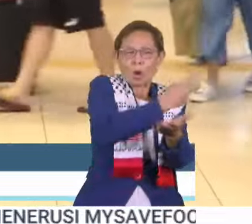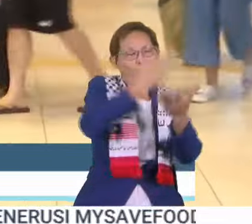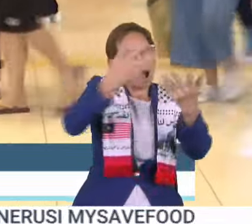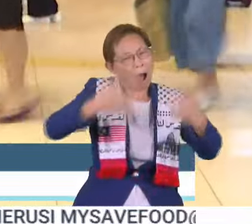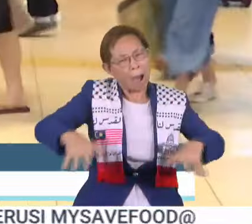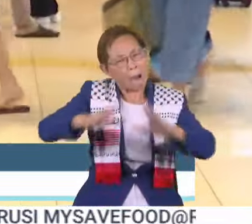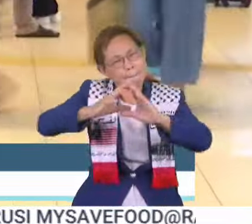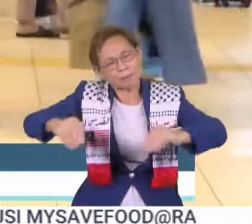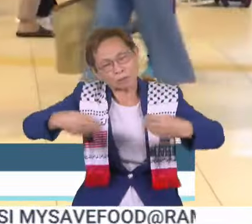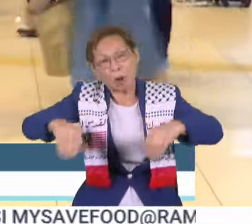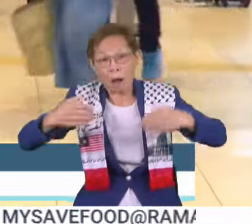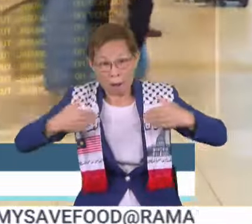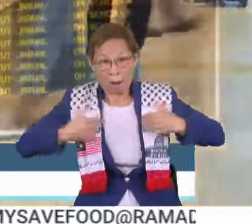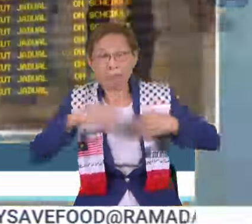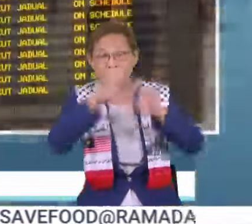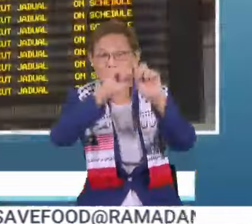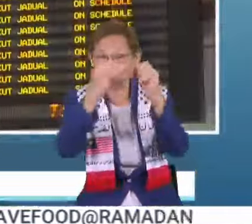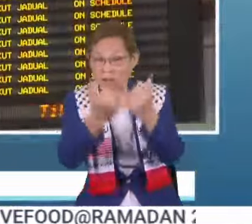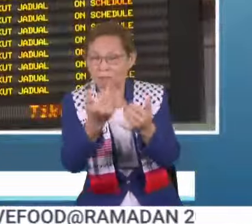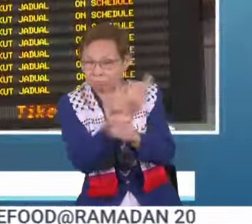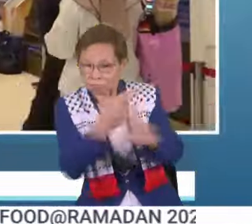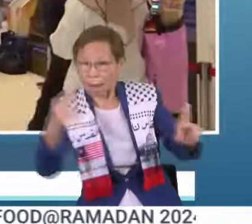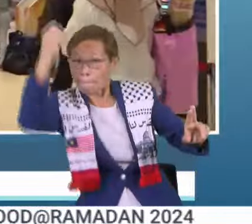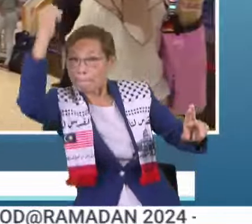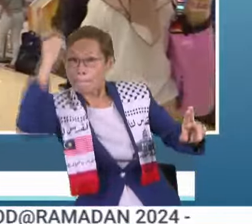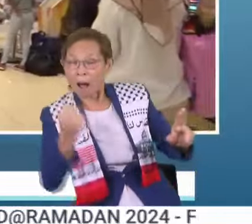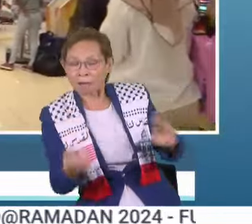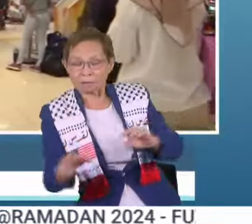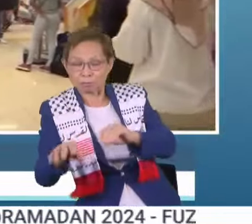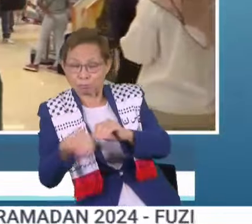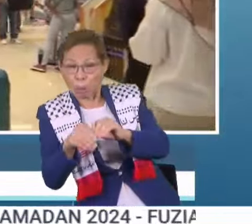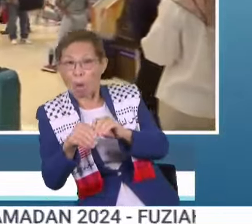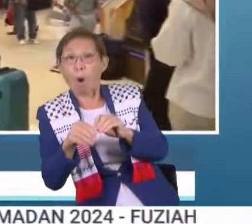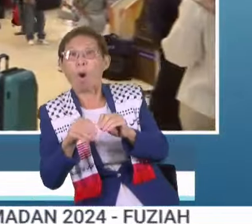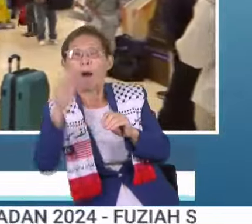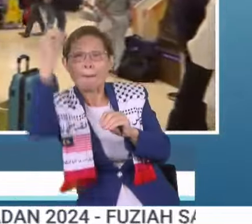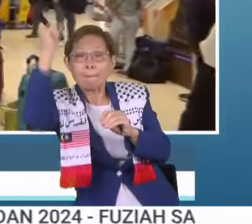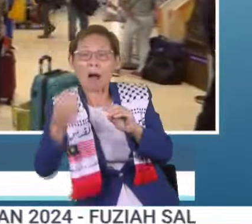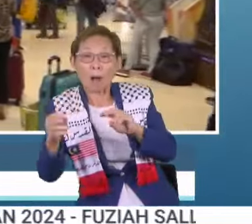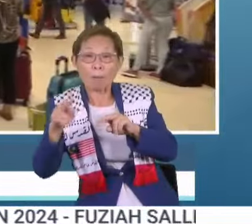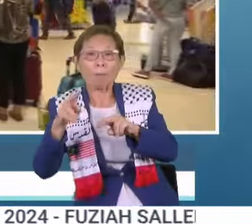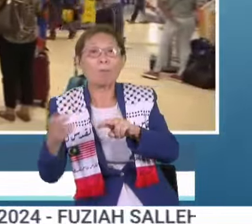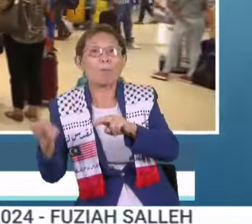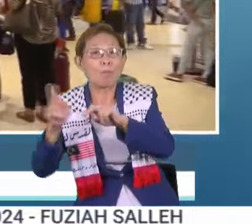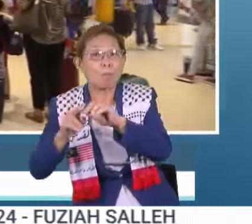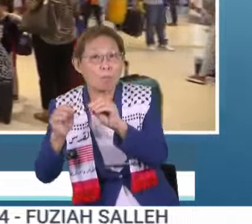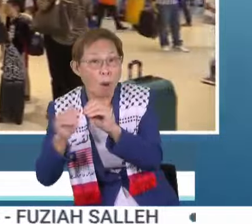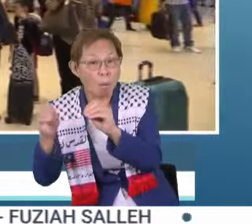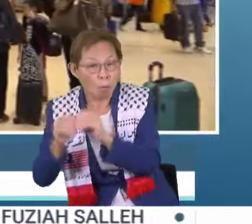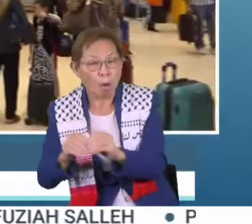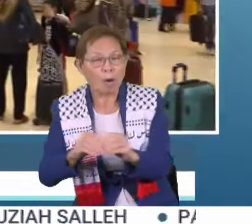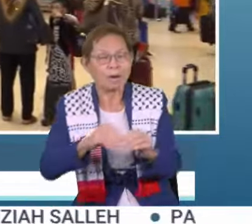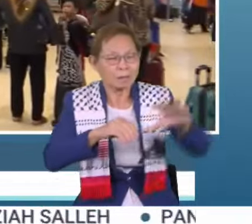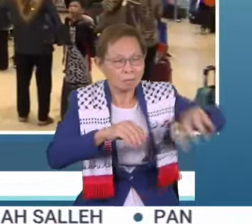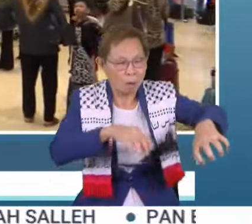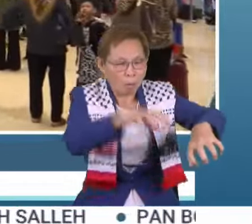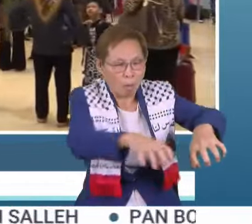lalu, namun ada syarikat yang menyediakan bas tambahan terutama ke destinasi yang